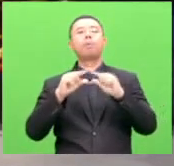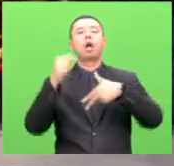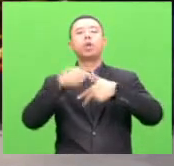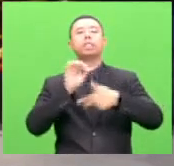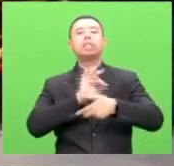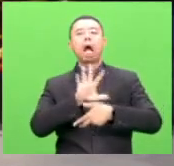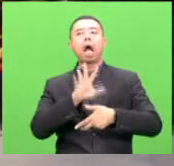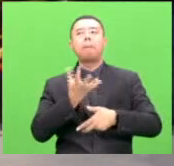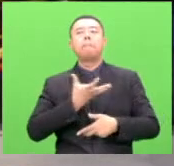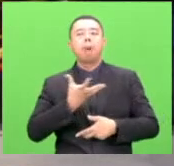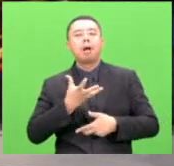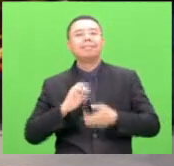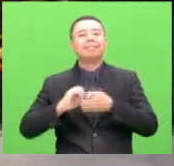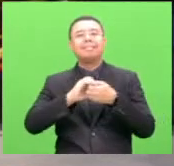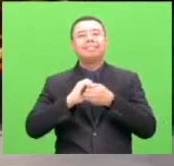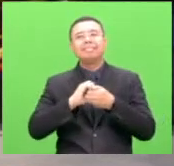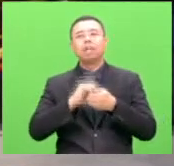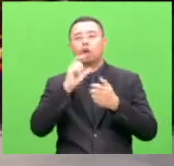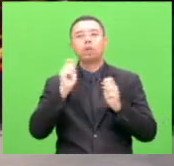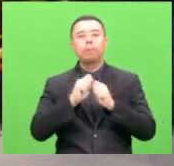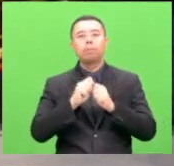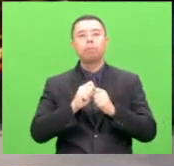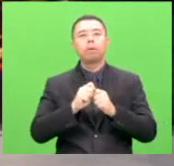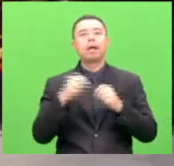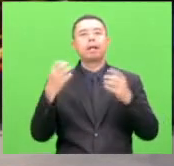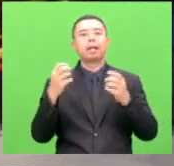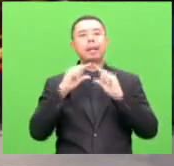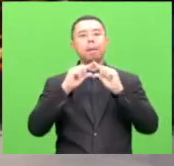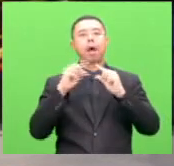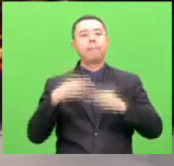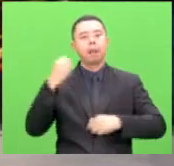Tengah akan bahu-membahu memenangkan Demokrat di Sulawesi Tengah.